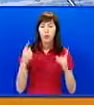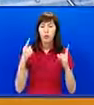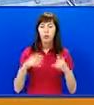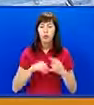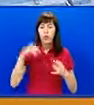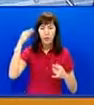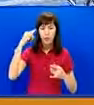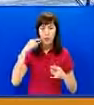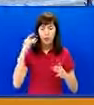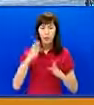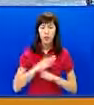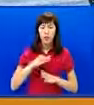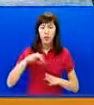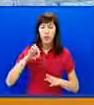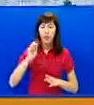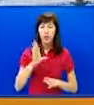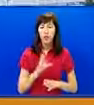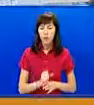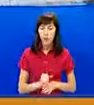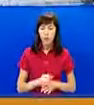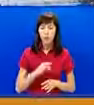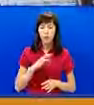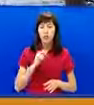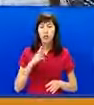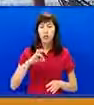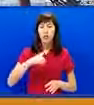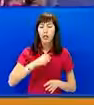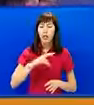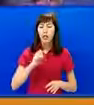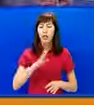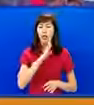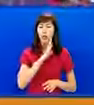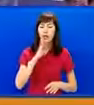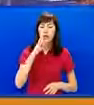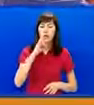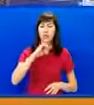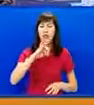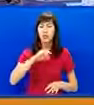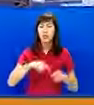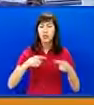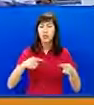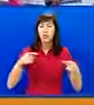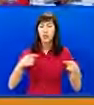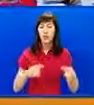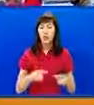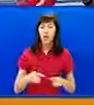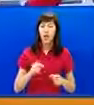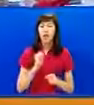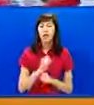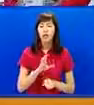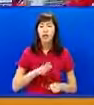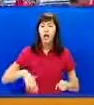земляка, казахского композитора Шамши Калдаякова, «Арыс», «Жағасында», «Анашым», «Тереске» и другие. По пути делали остановки